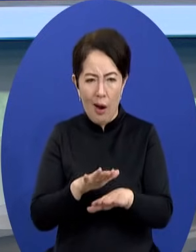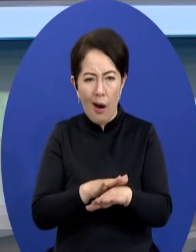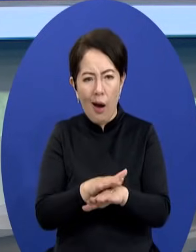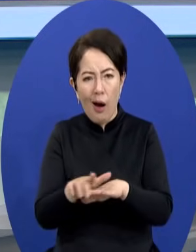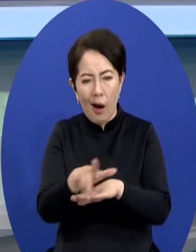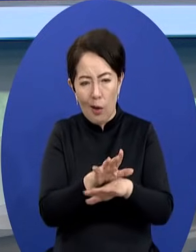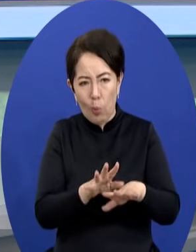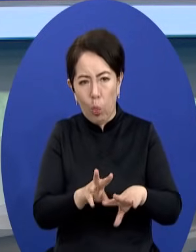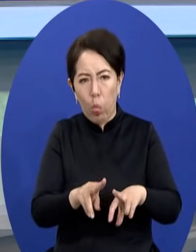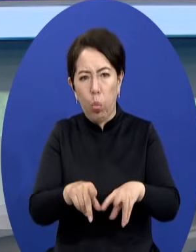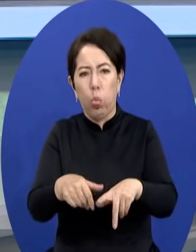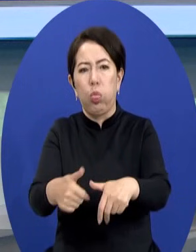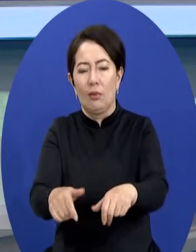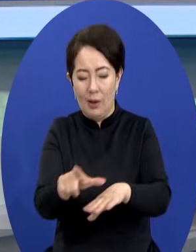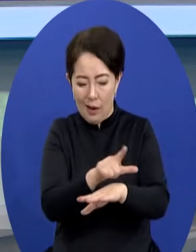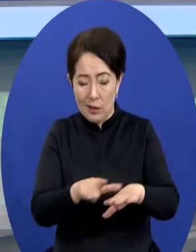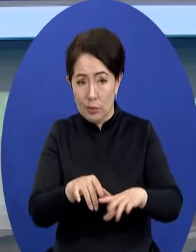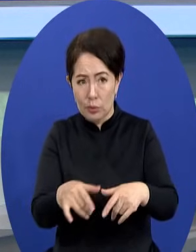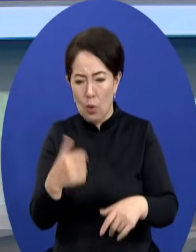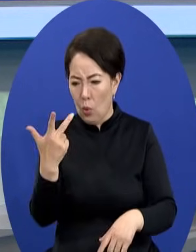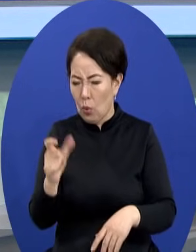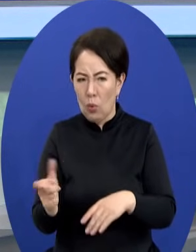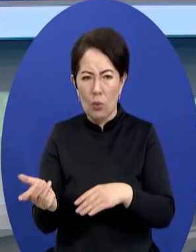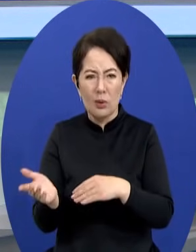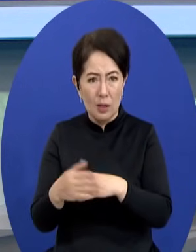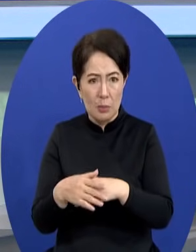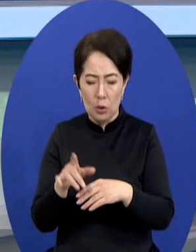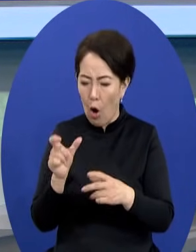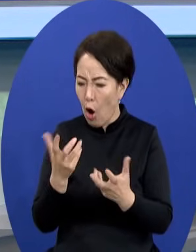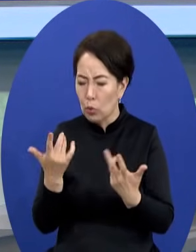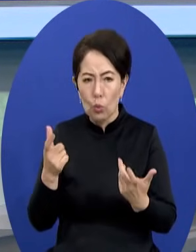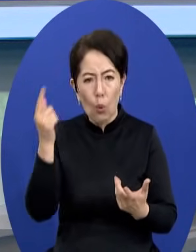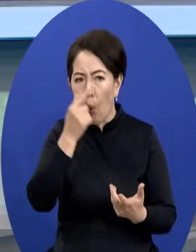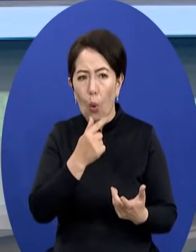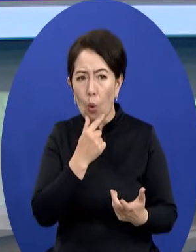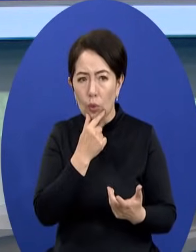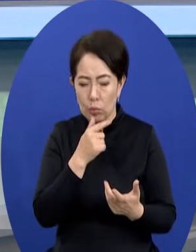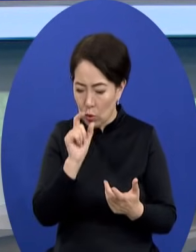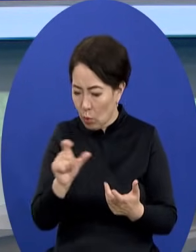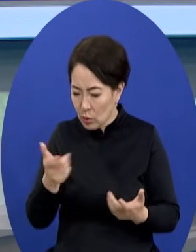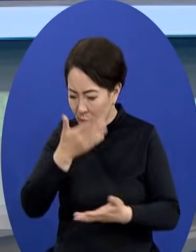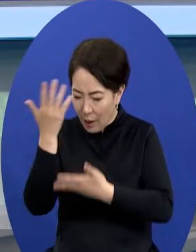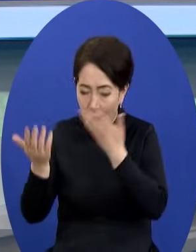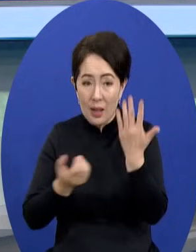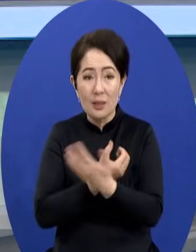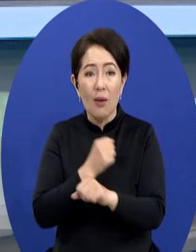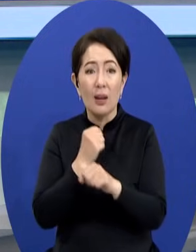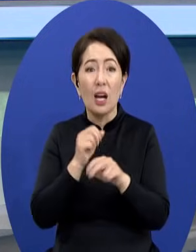хүн амьнасна алдсанаас гадна олон 10 хүн одоо хүртэл ор сургагүй болоод байна. Сургагүй улсын иргэдийг хайх аврах ажиллагаа үргэлжилж